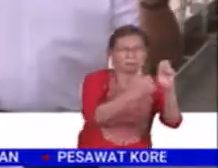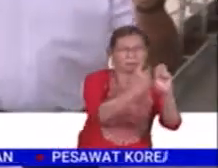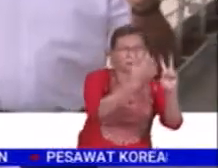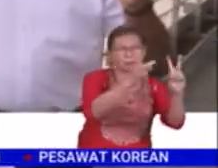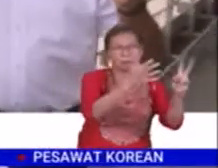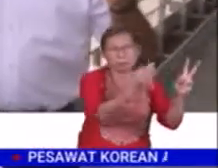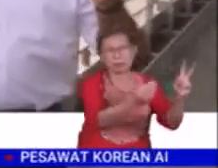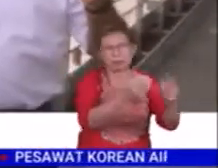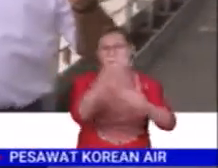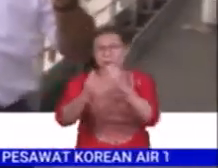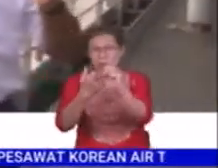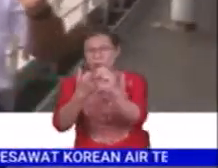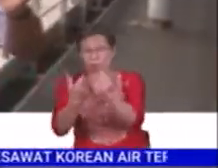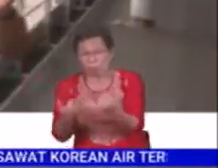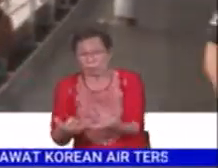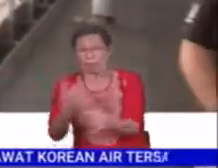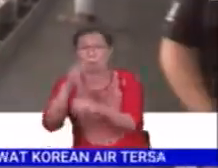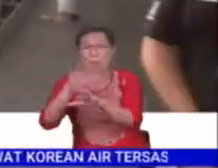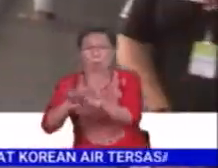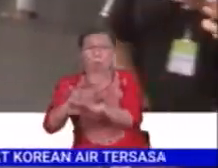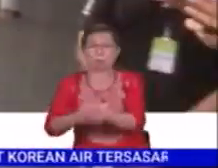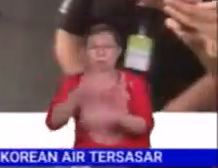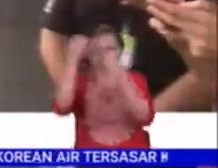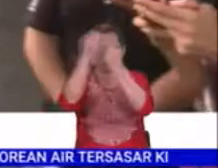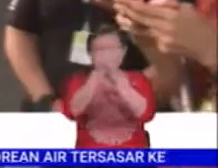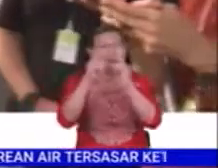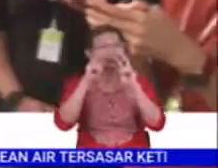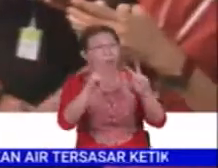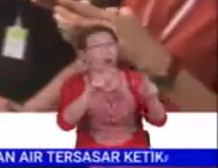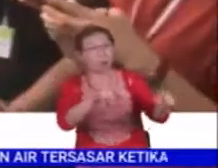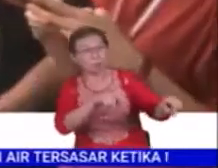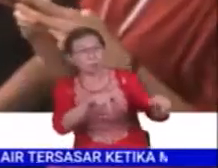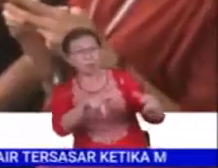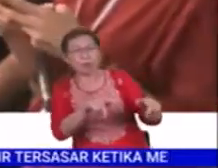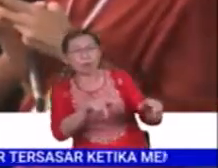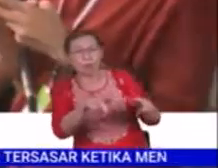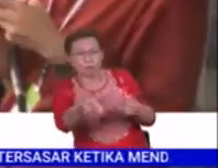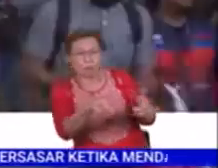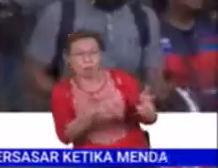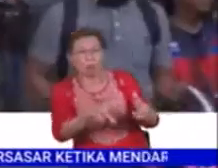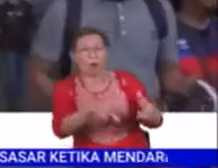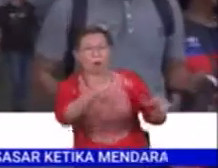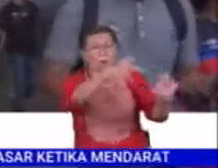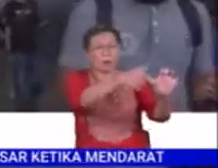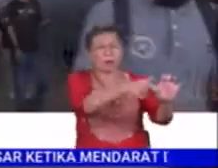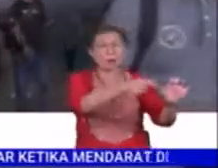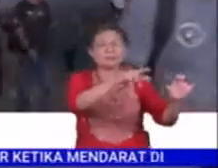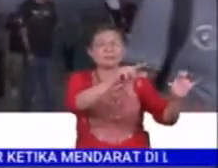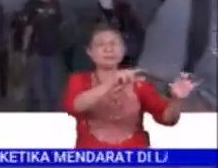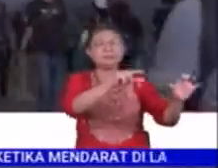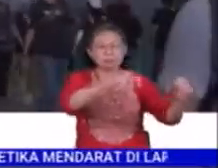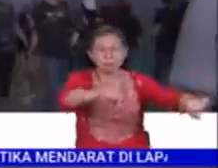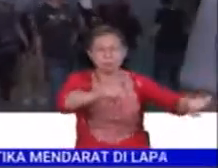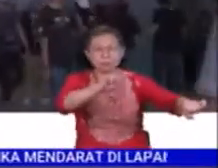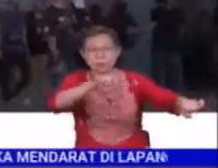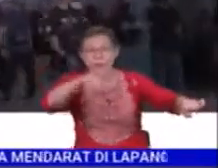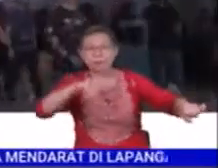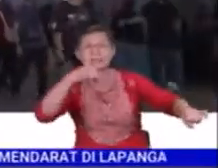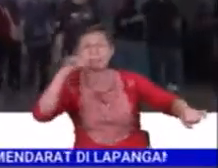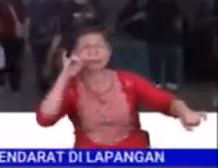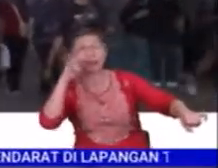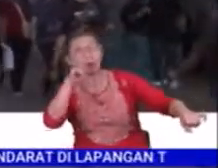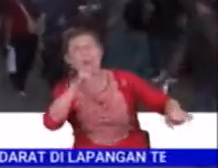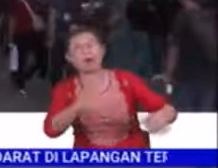beliau menyatakan berkenaan selepas selesai menyaksikan perlombaan Petronas MotoGP di Sepang semalam dalam hal itu beliau